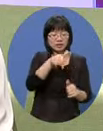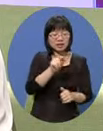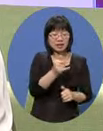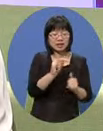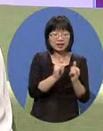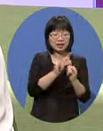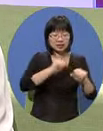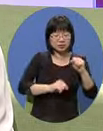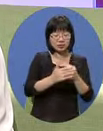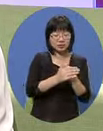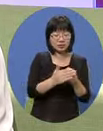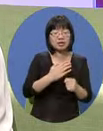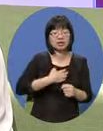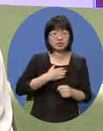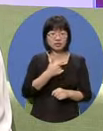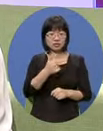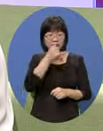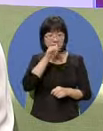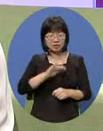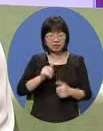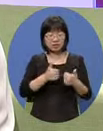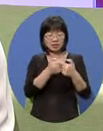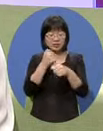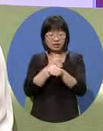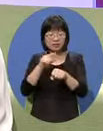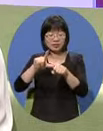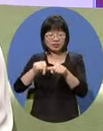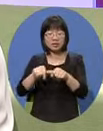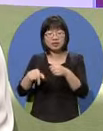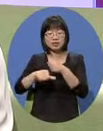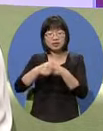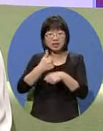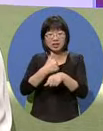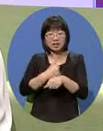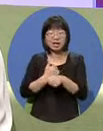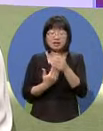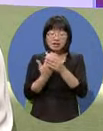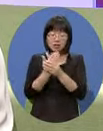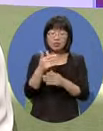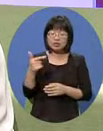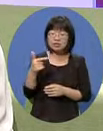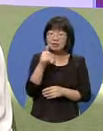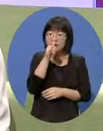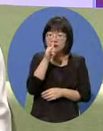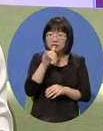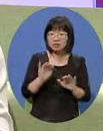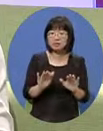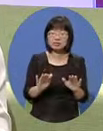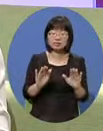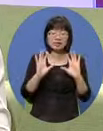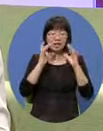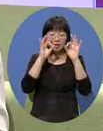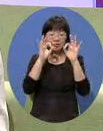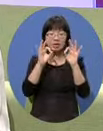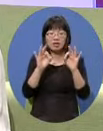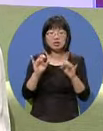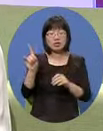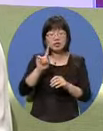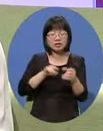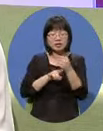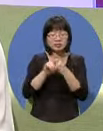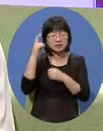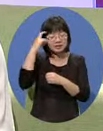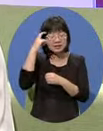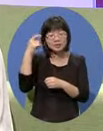걱정을 하시는데 사실 또 그 저희들이 상담을 하더라도 초등학교 고학년의 사건들이 많기도 해요. 네. 근데 사실 아이들 같은 경우는 그게 어떤